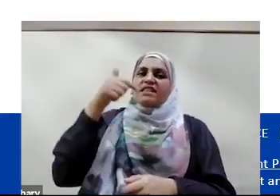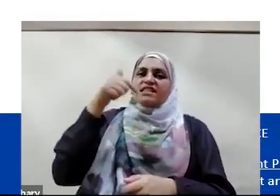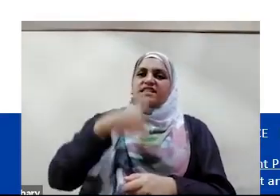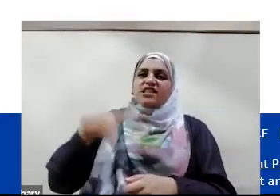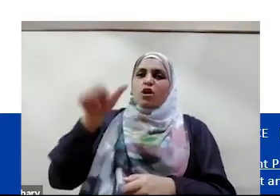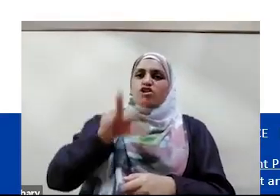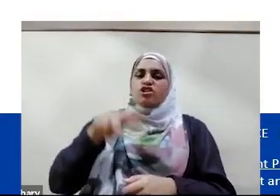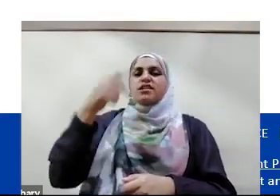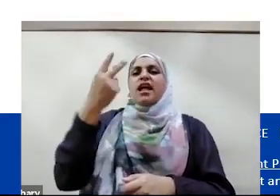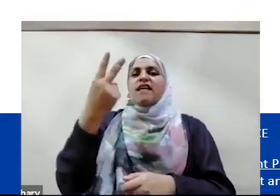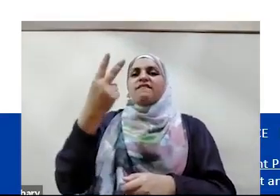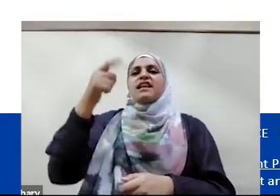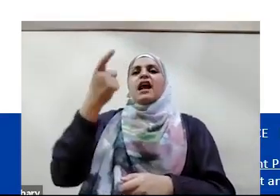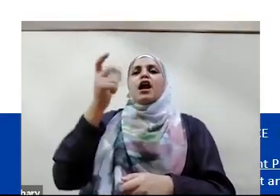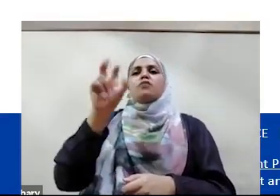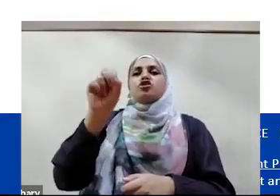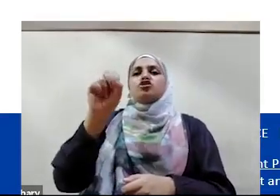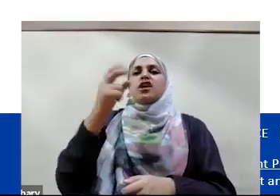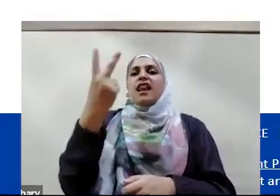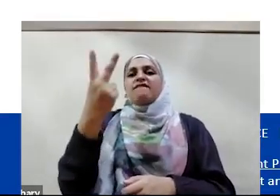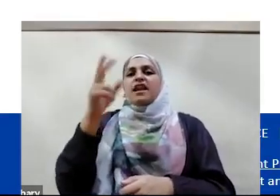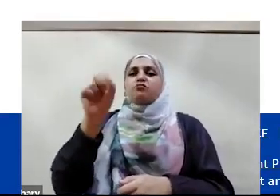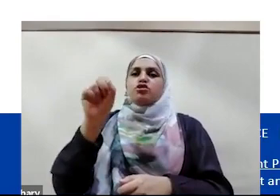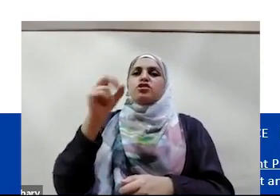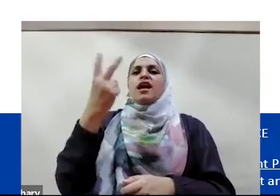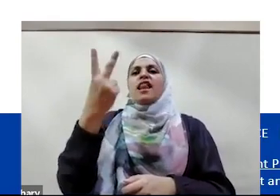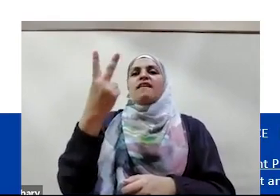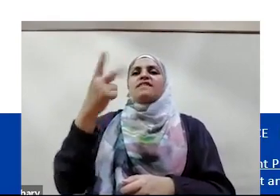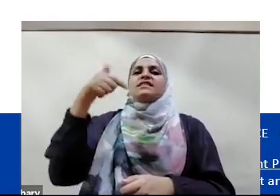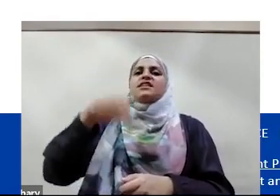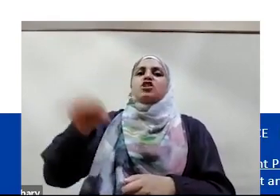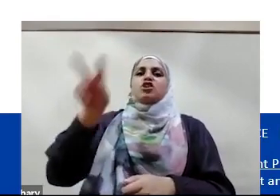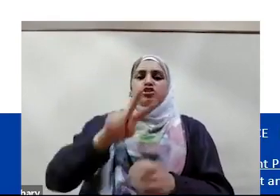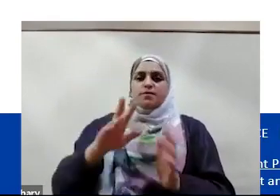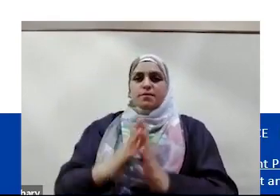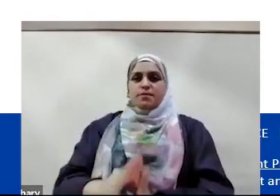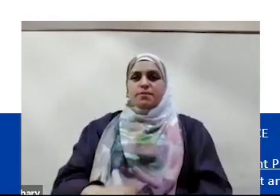حضراتكم على ما بتسافروا بيكون هو ده العام الأكاديمي.